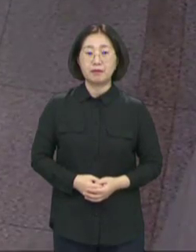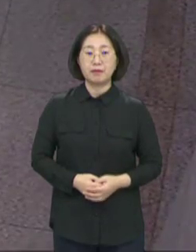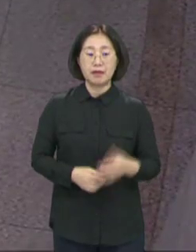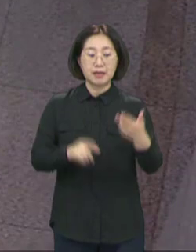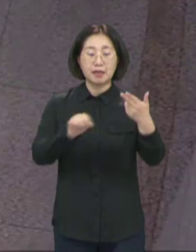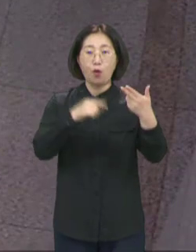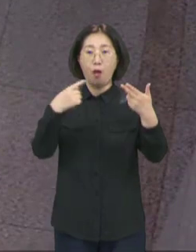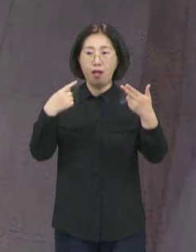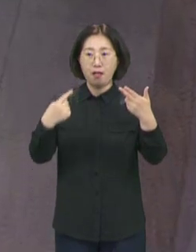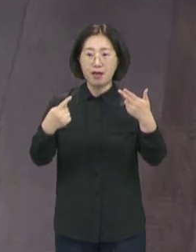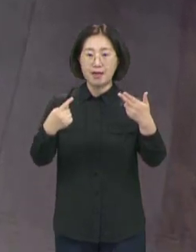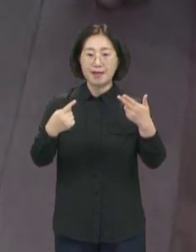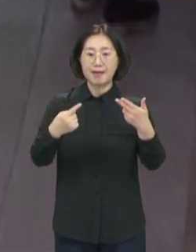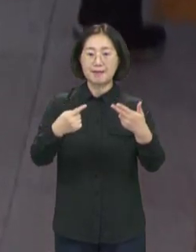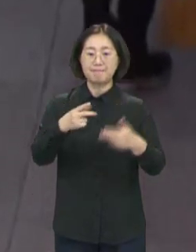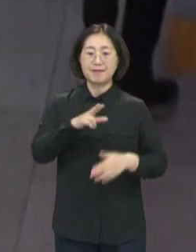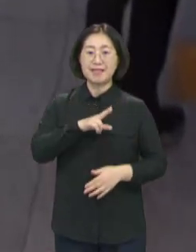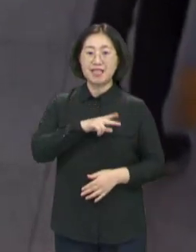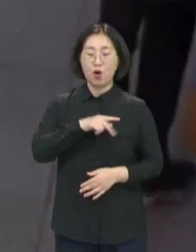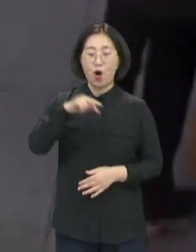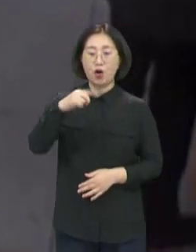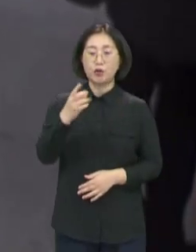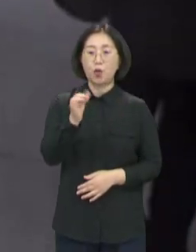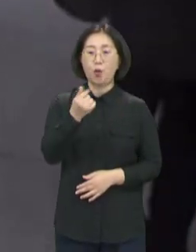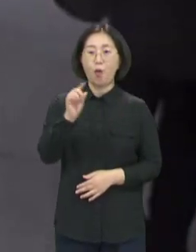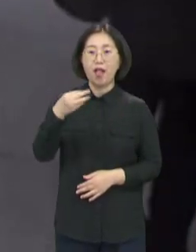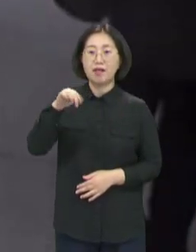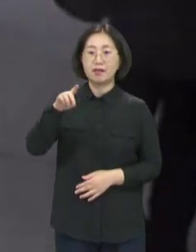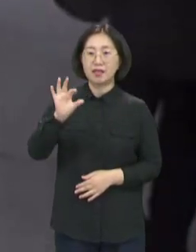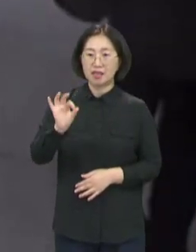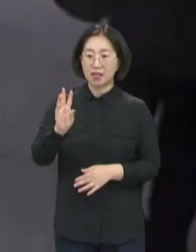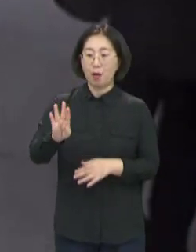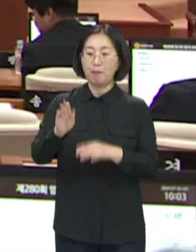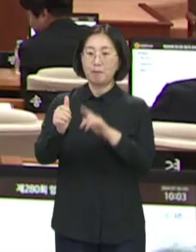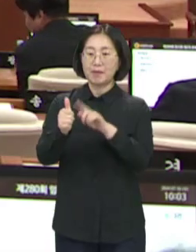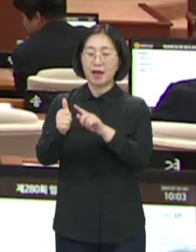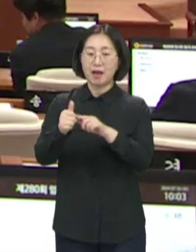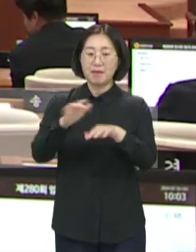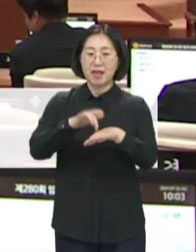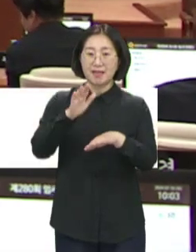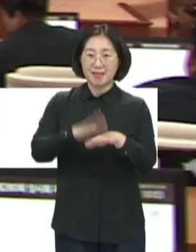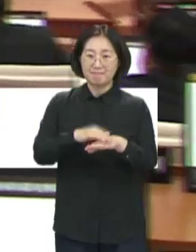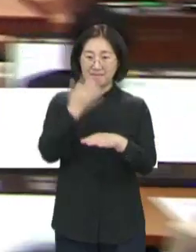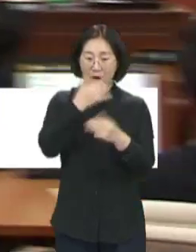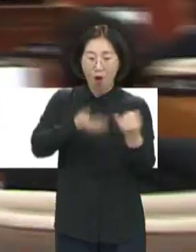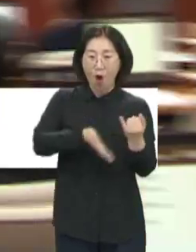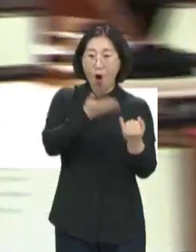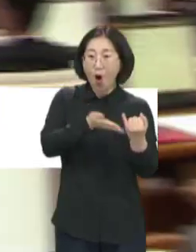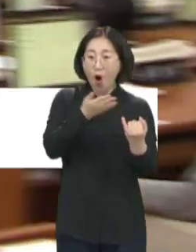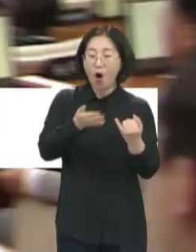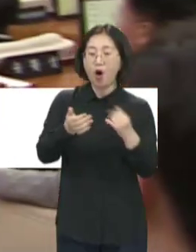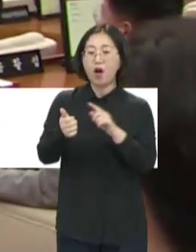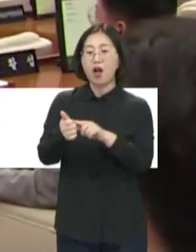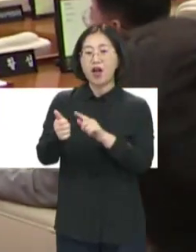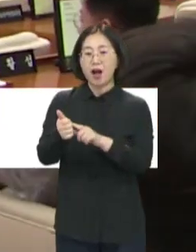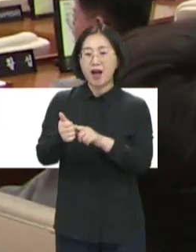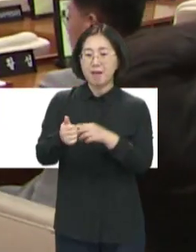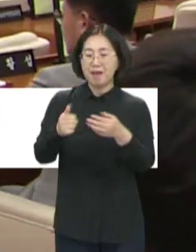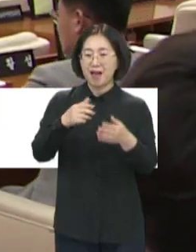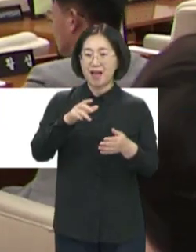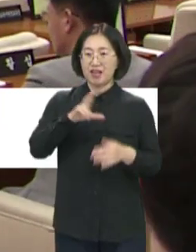지난달 1일 불거진 송알섭 대전시 의원의 상습 성추행 논란. 송 의원에 대한 제명 요구가 거센